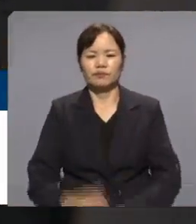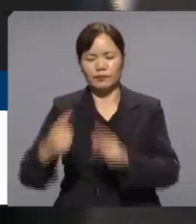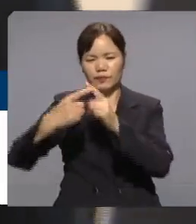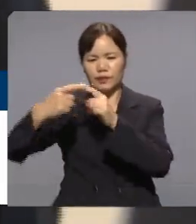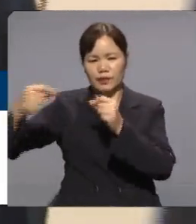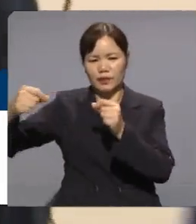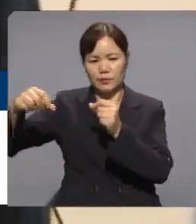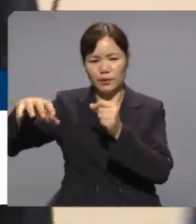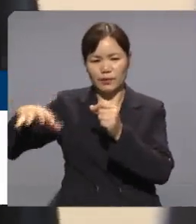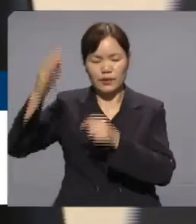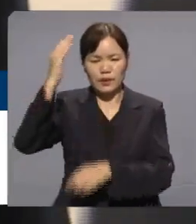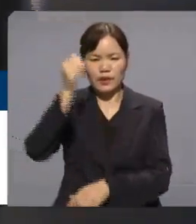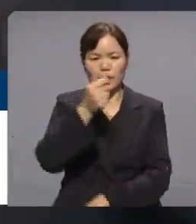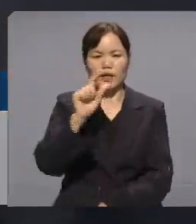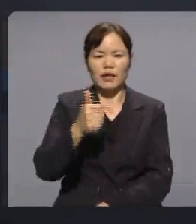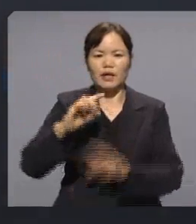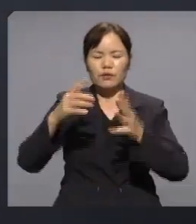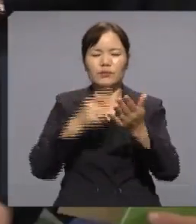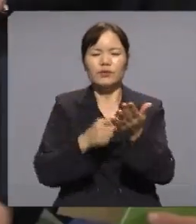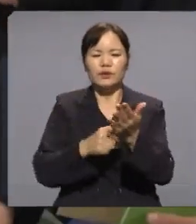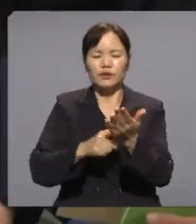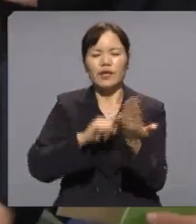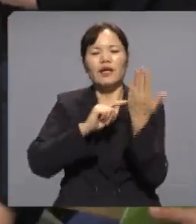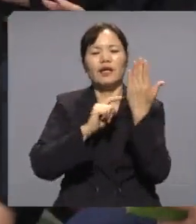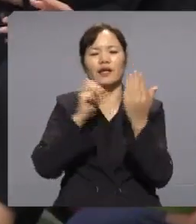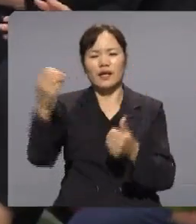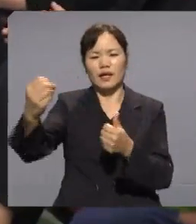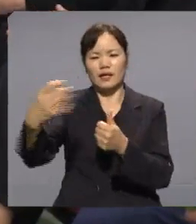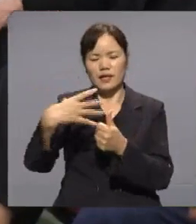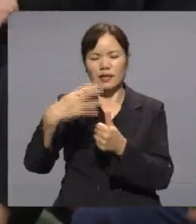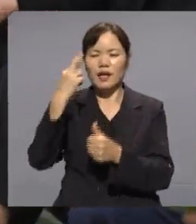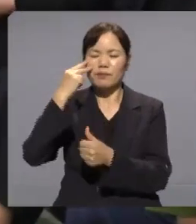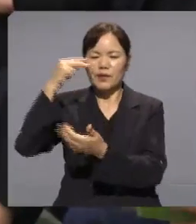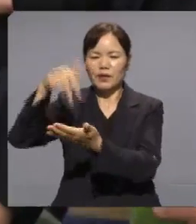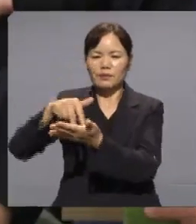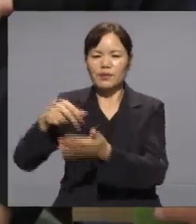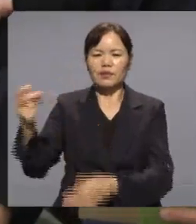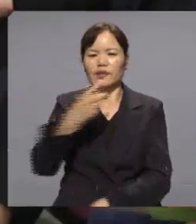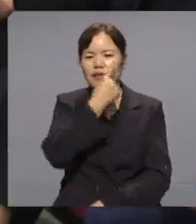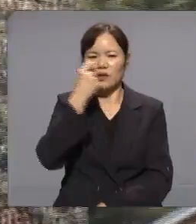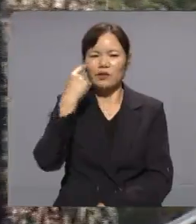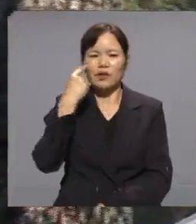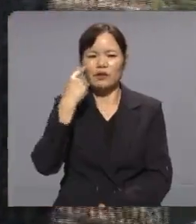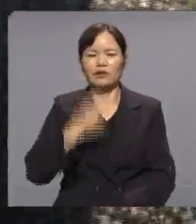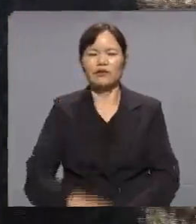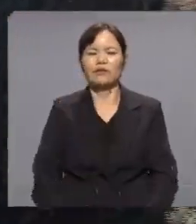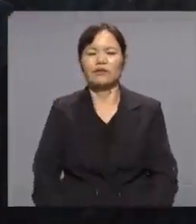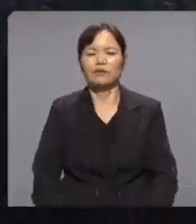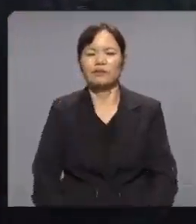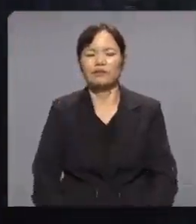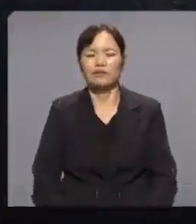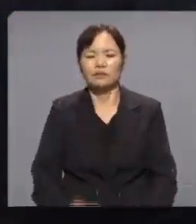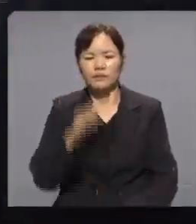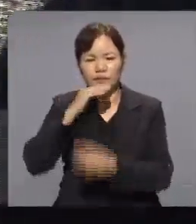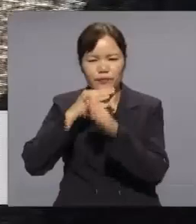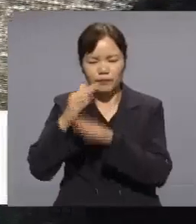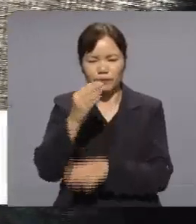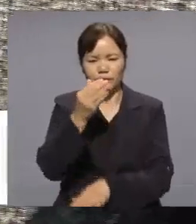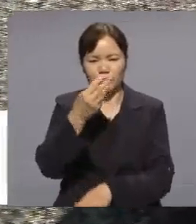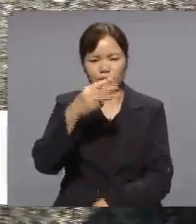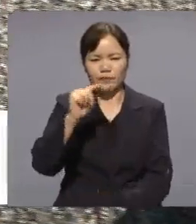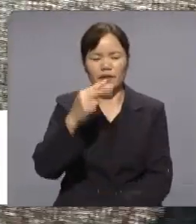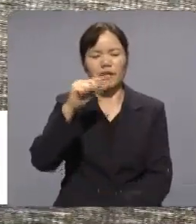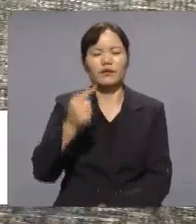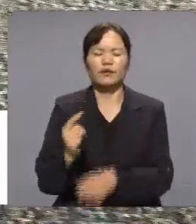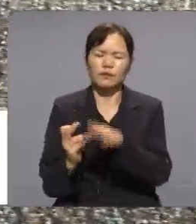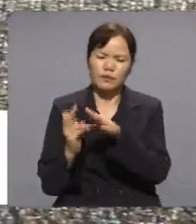일본에서 한덕수 국무총리에게 밝힌 미국의 입장을 재확인한 셈입니다. 북한의 탄도미사일